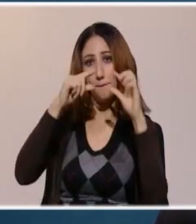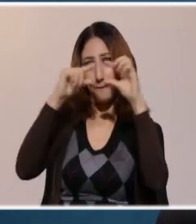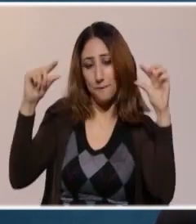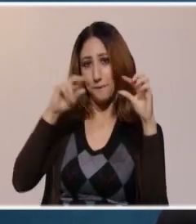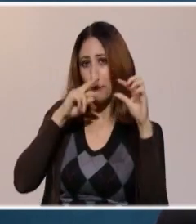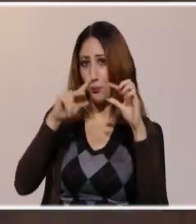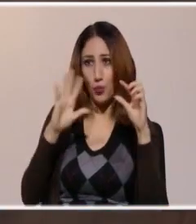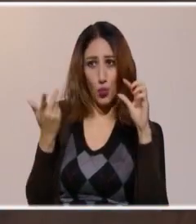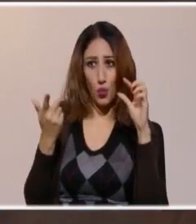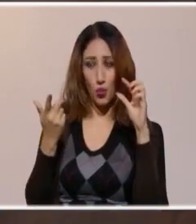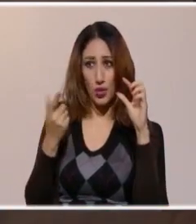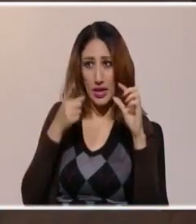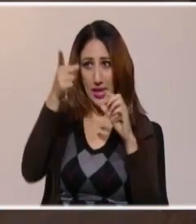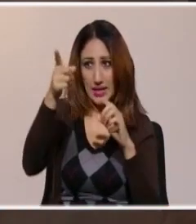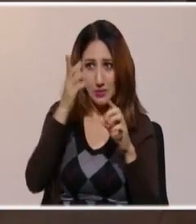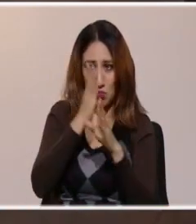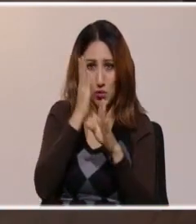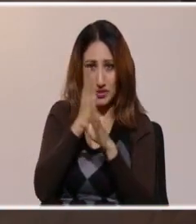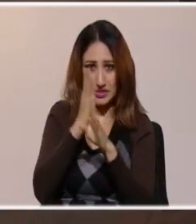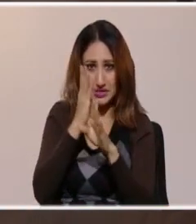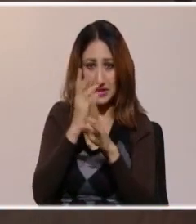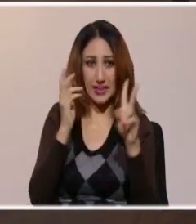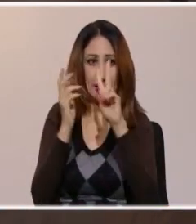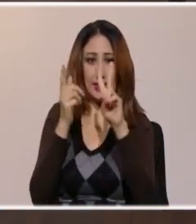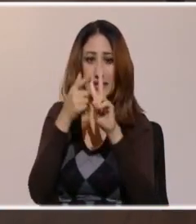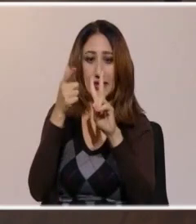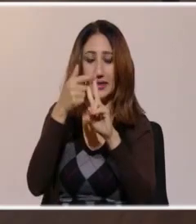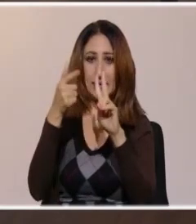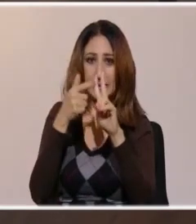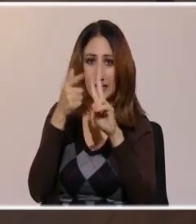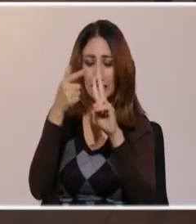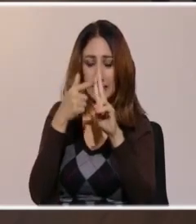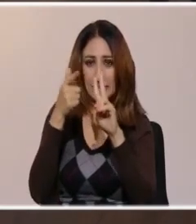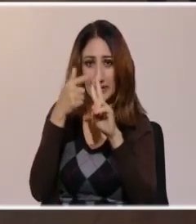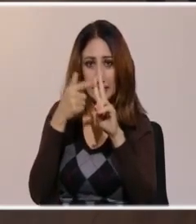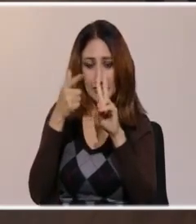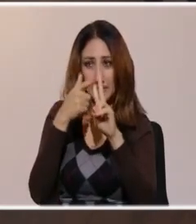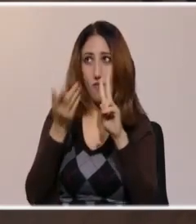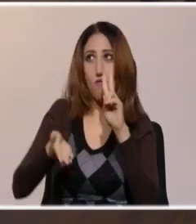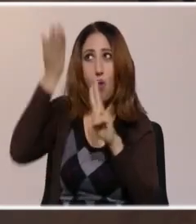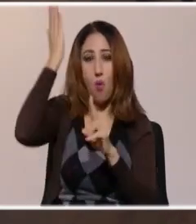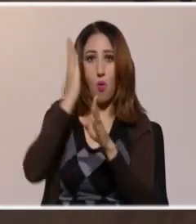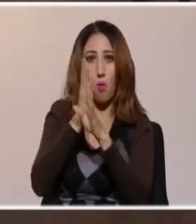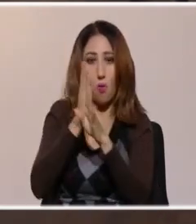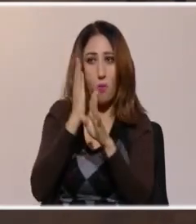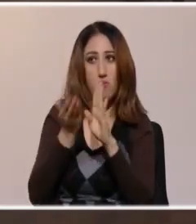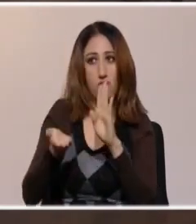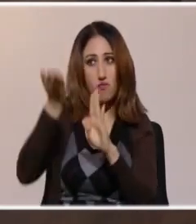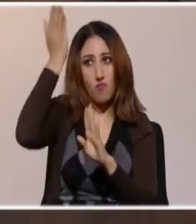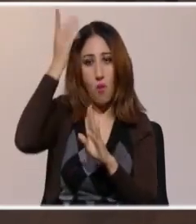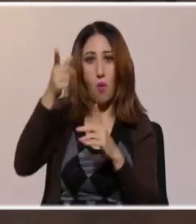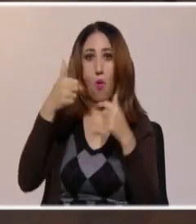التعبير قوي، فسمير صبري يجمع بين الاثنين اللقبين دول، سوبر ستار وسوبر هيومن،